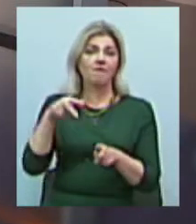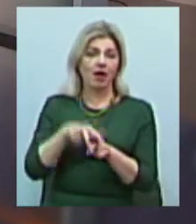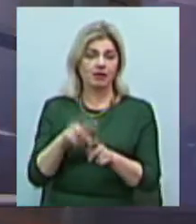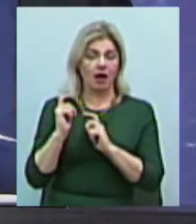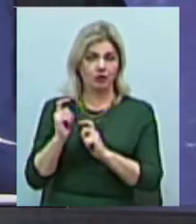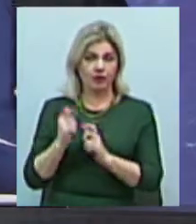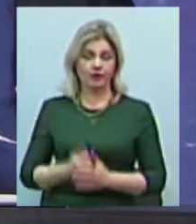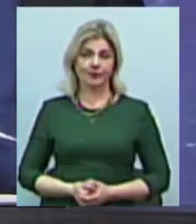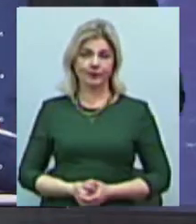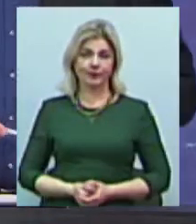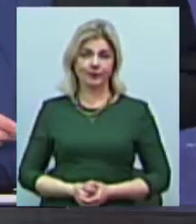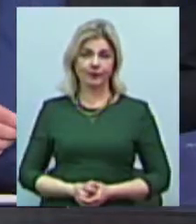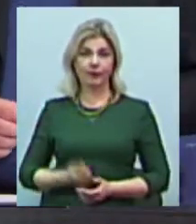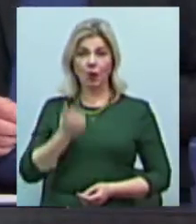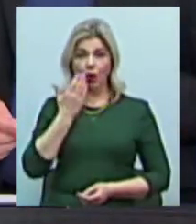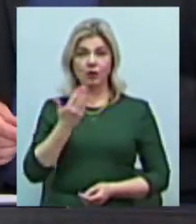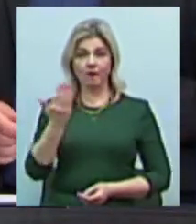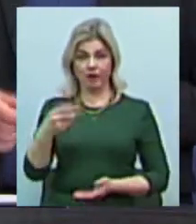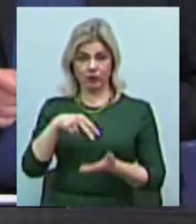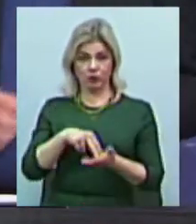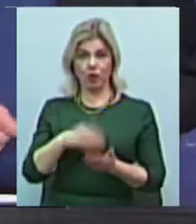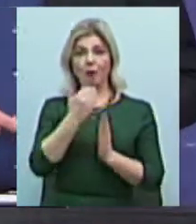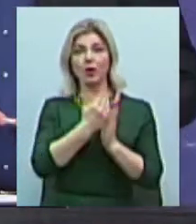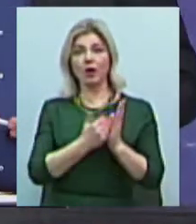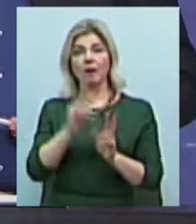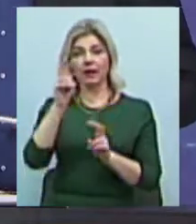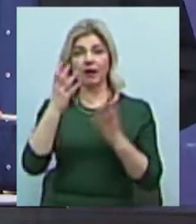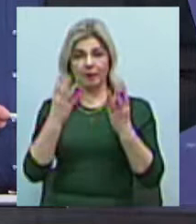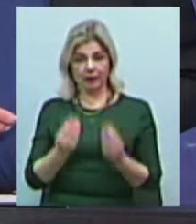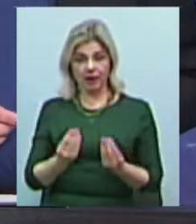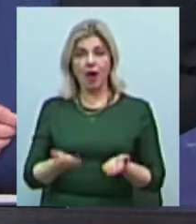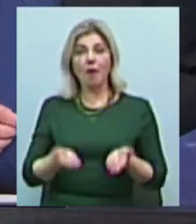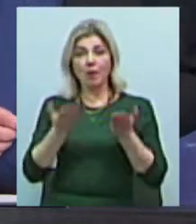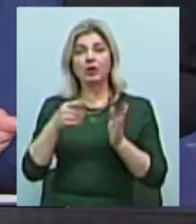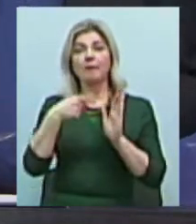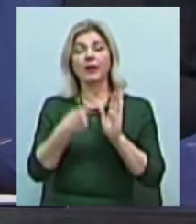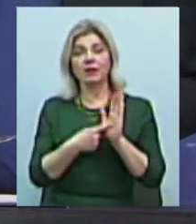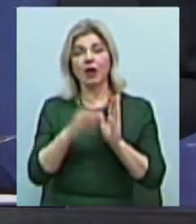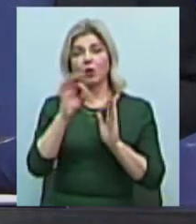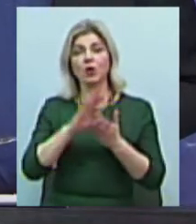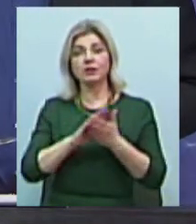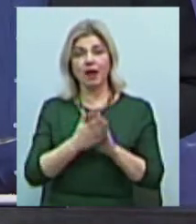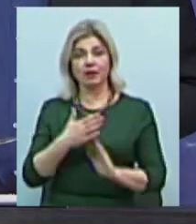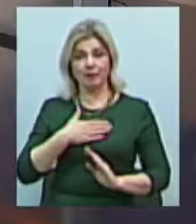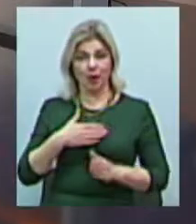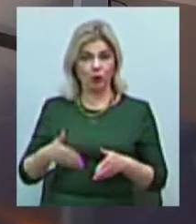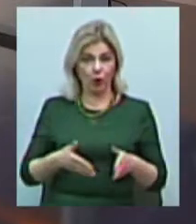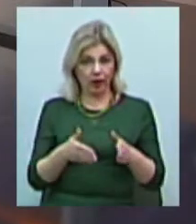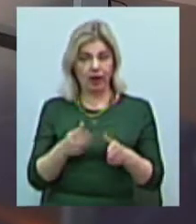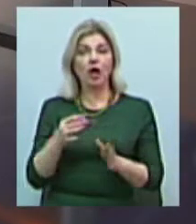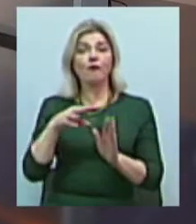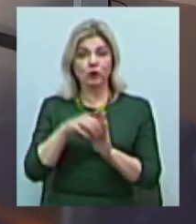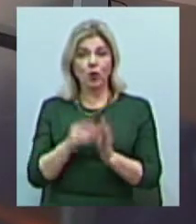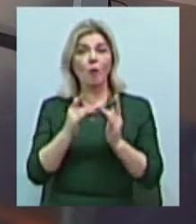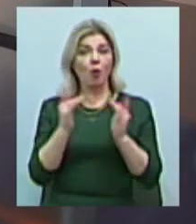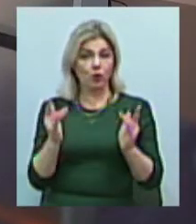Можу додати, що коли ми у цій студії, ну, в програмі «Тема дня», точніше, порушуємо періодично питання стану наших доріг, і в тому числі